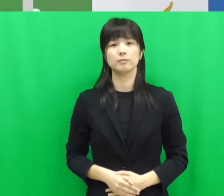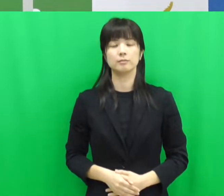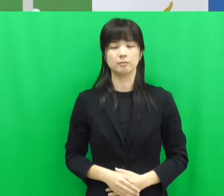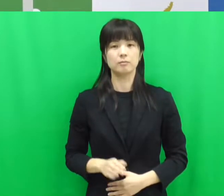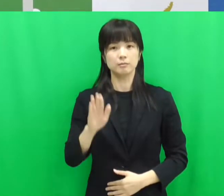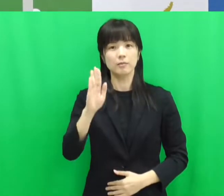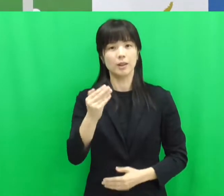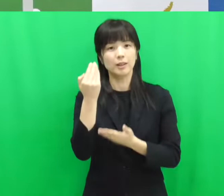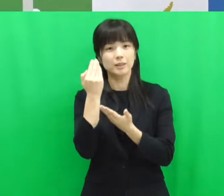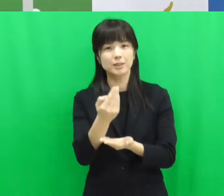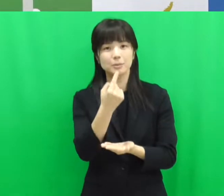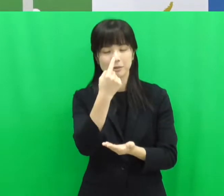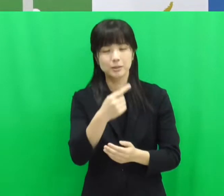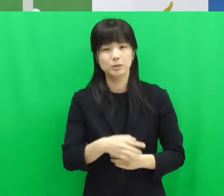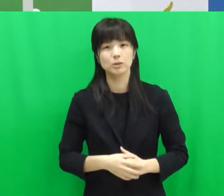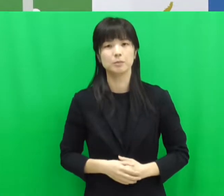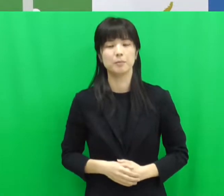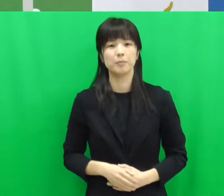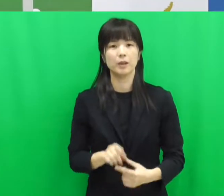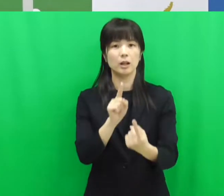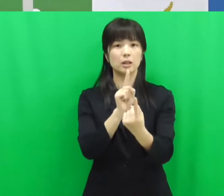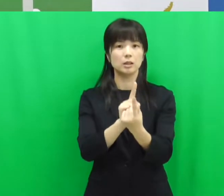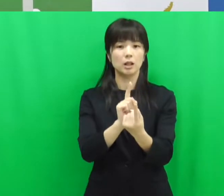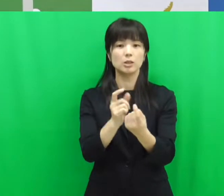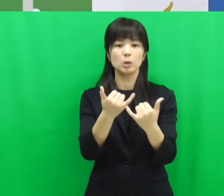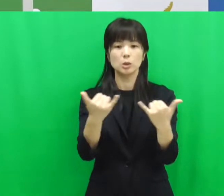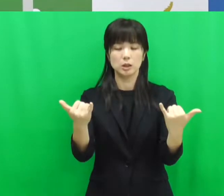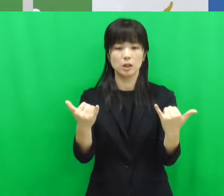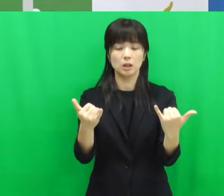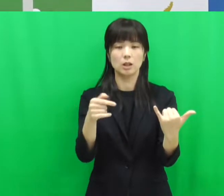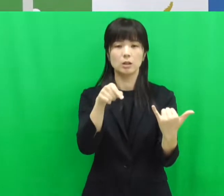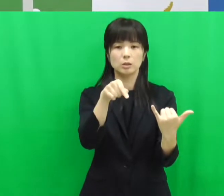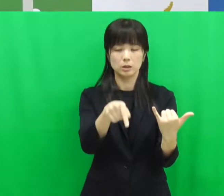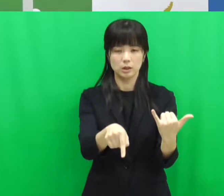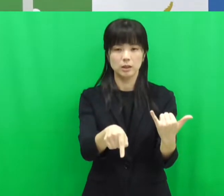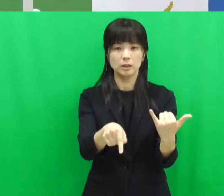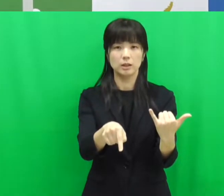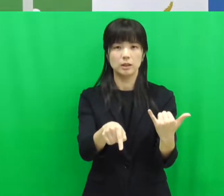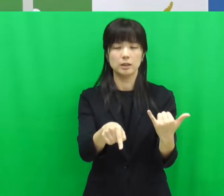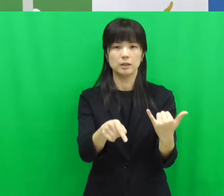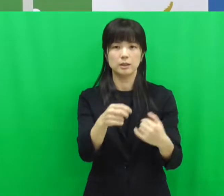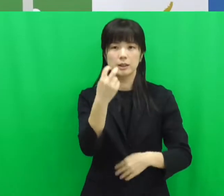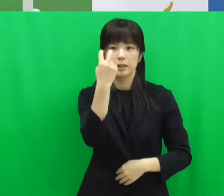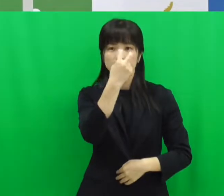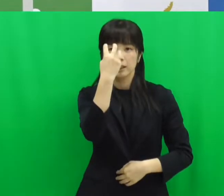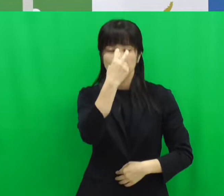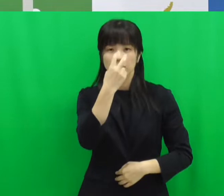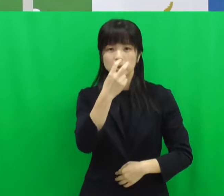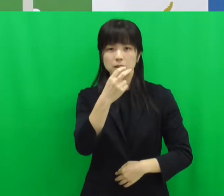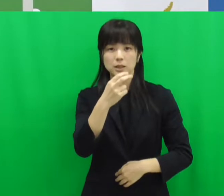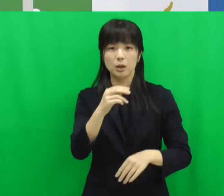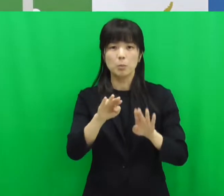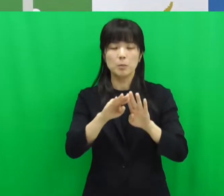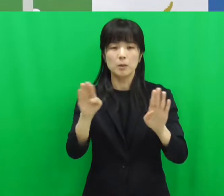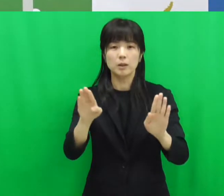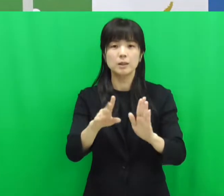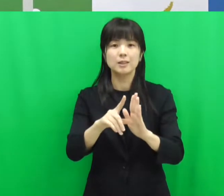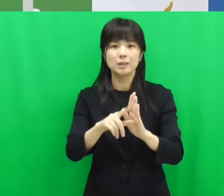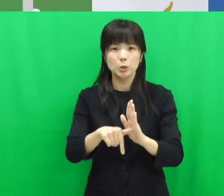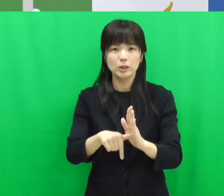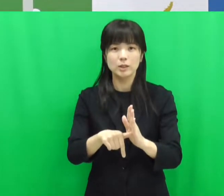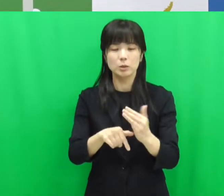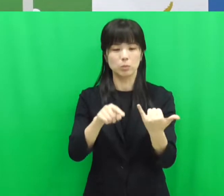科学新報ビデオです。対象となる方の中で検査開始日の妻の年齢が43歳未満ということで、